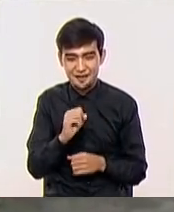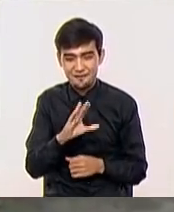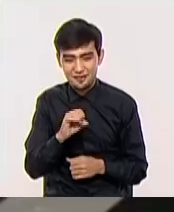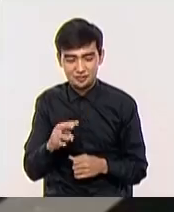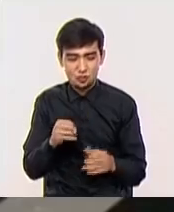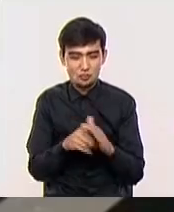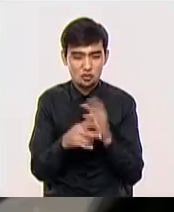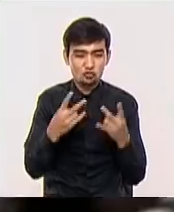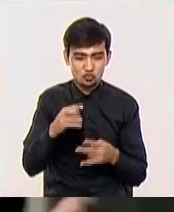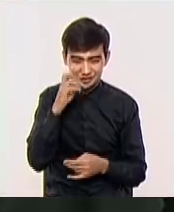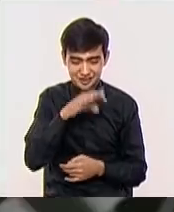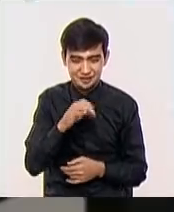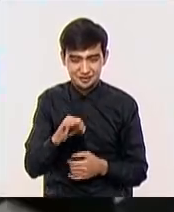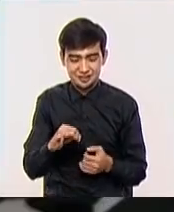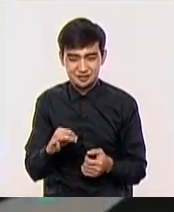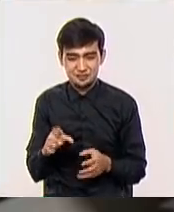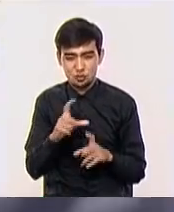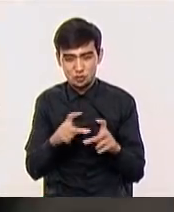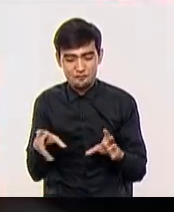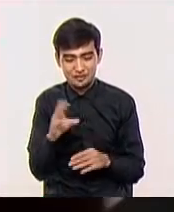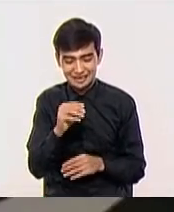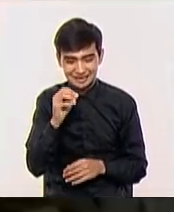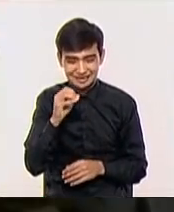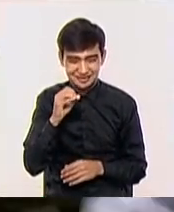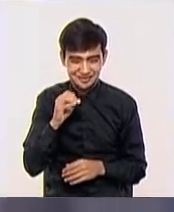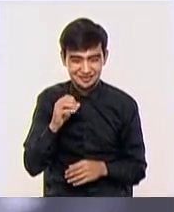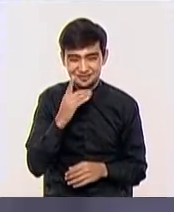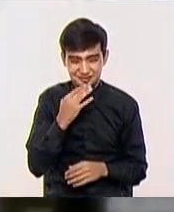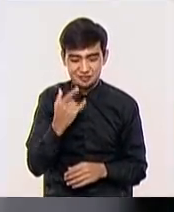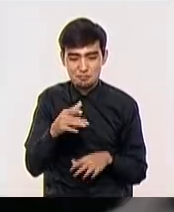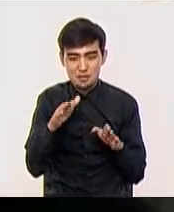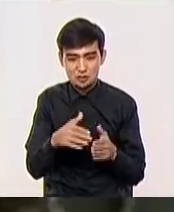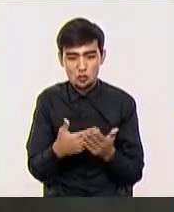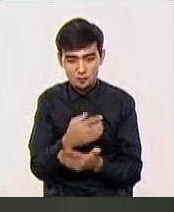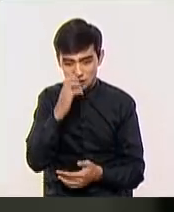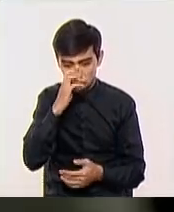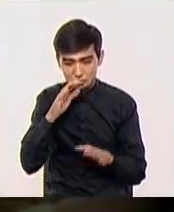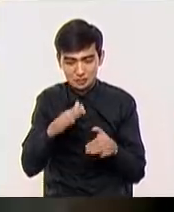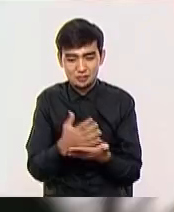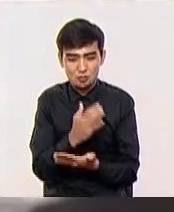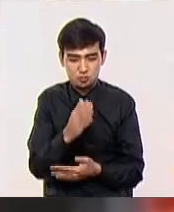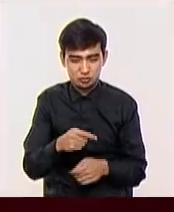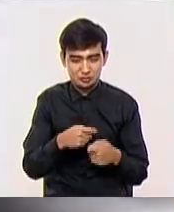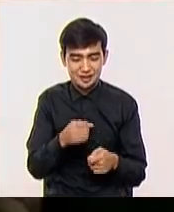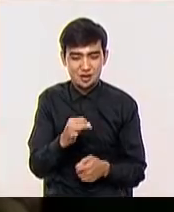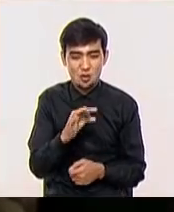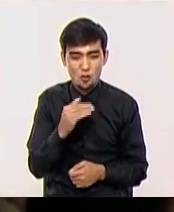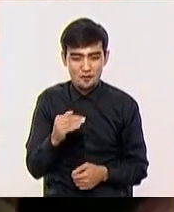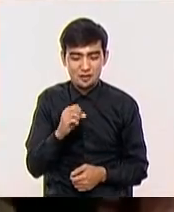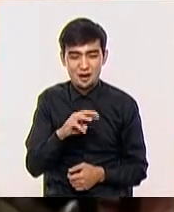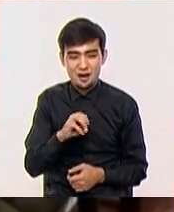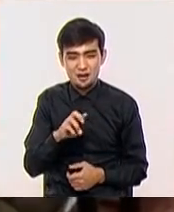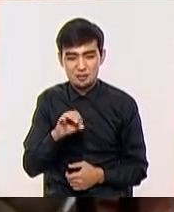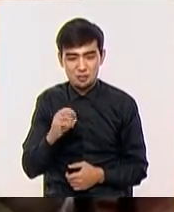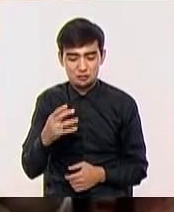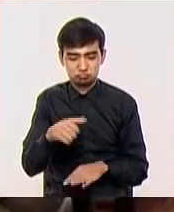не покидать страну, настаивая, что людям из всех слоев общества найдется место в новом государстве. Официальный представитель Талибана